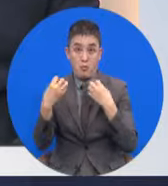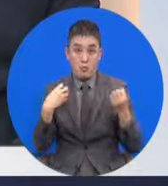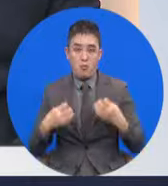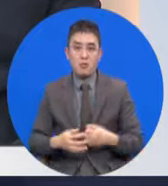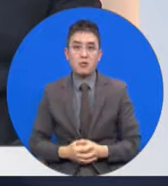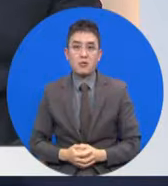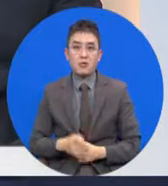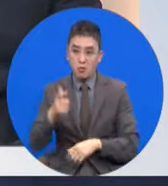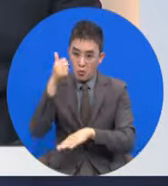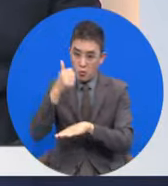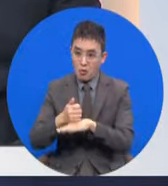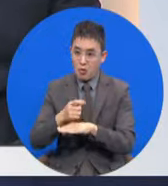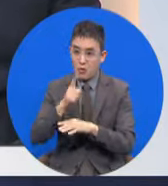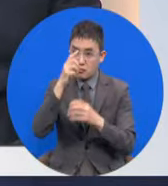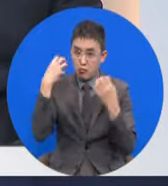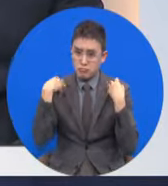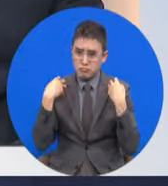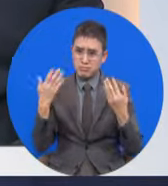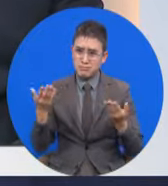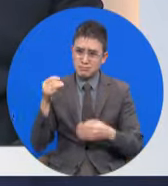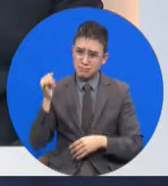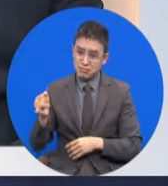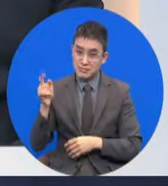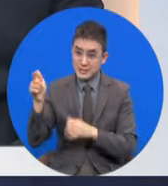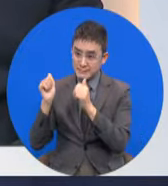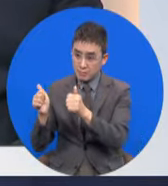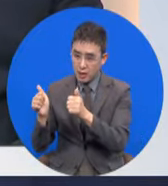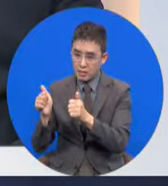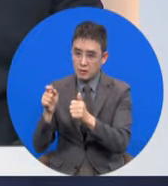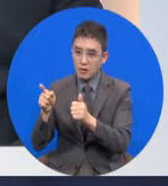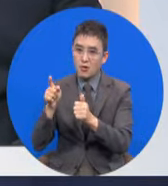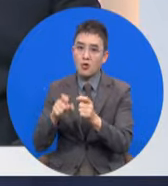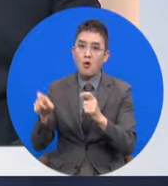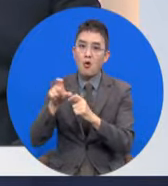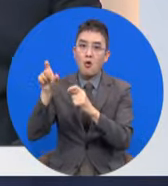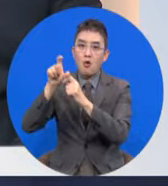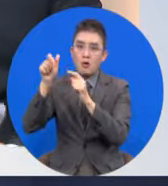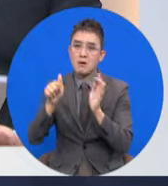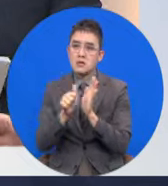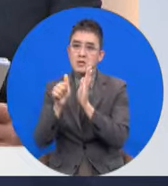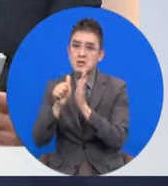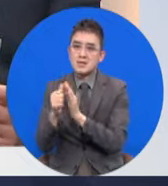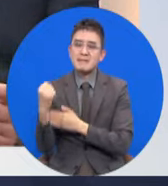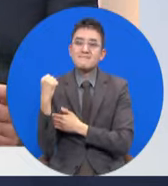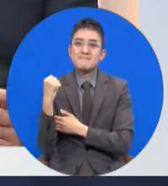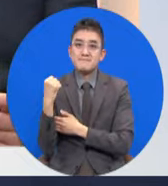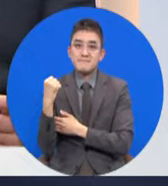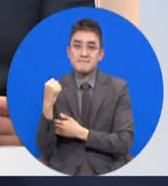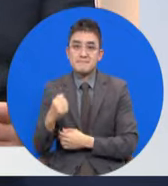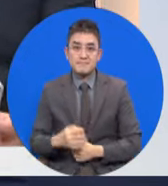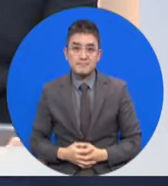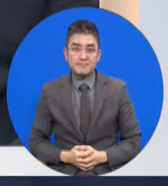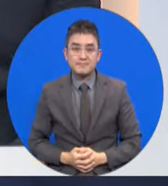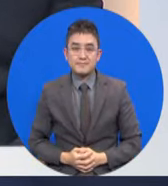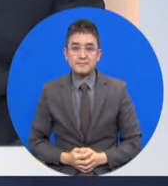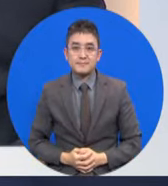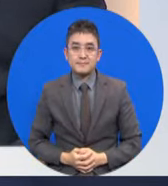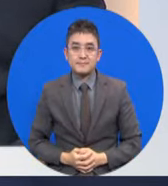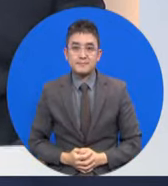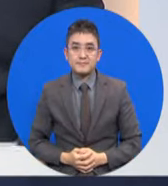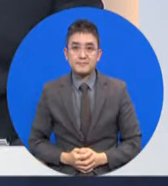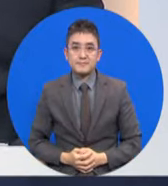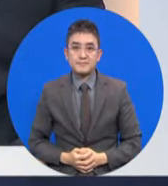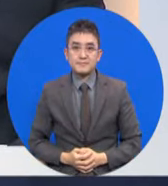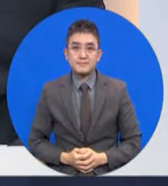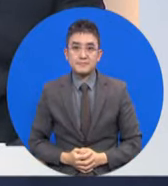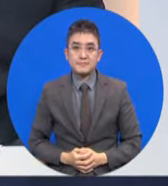결과를 통해서 정권 심판론에 오히려 더 이렇게 설득력을 얻는 과정이 있었다고 보여지고요. 그 과정에서 국민의